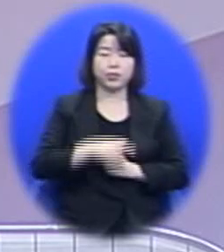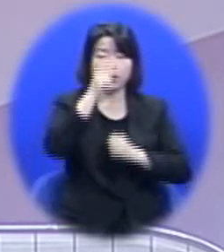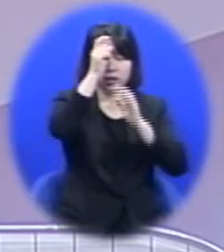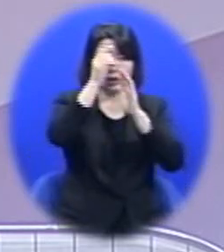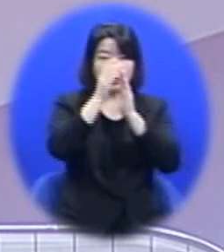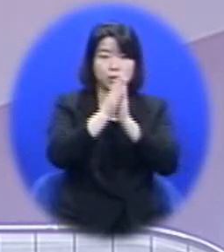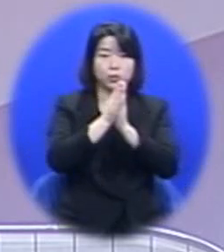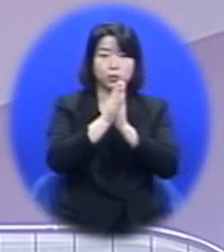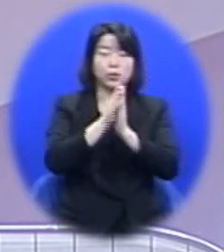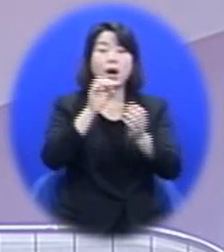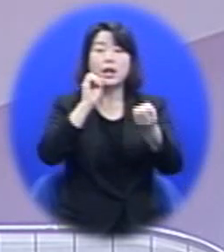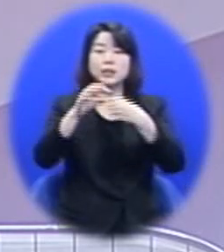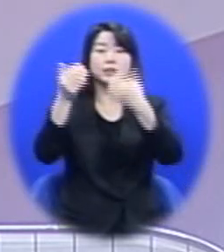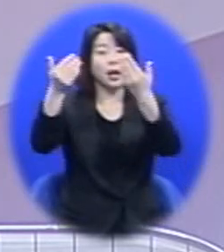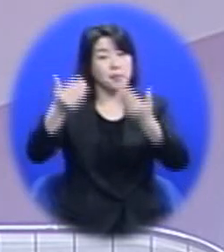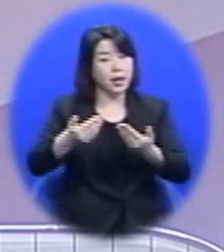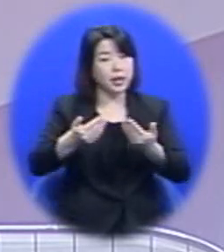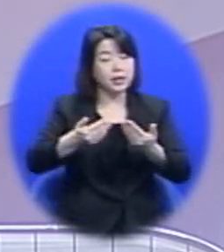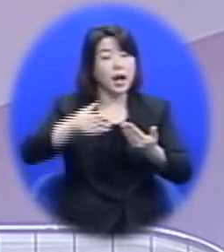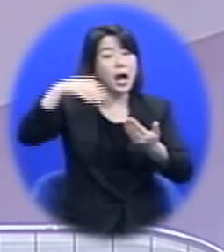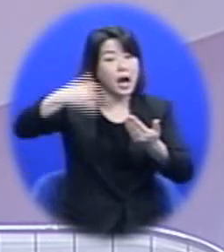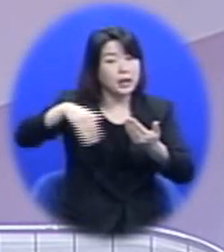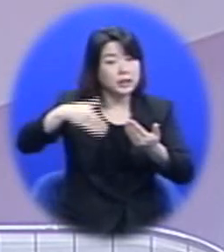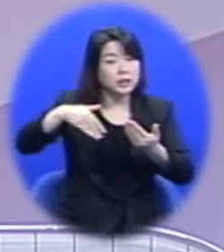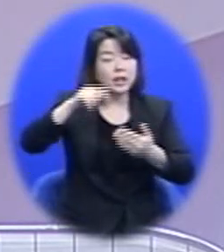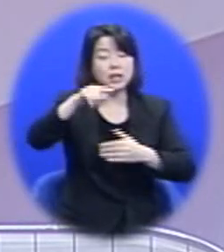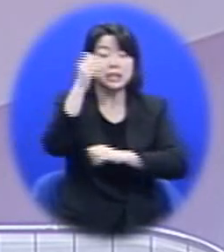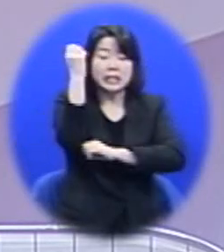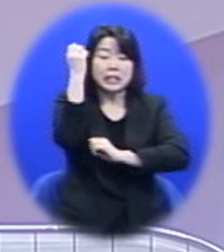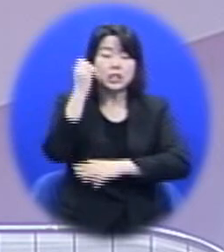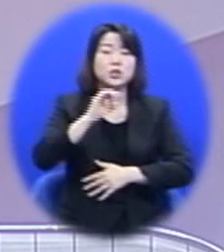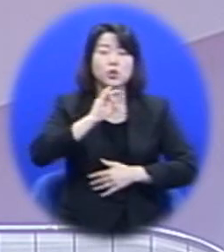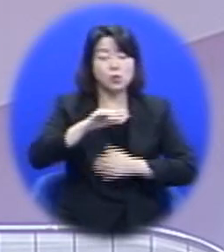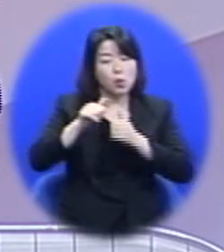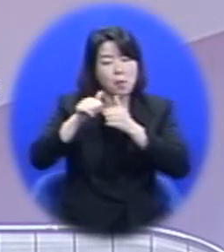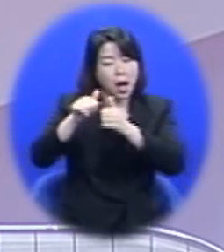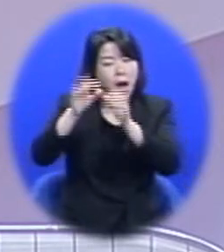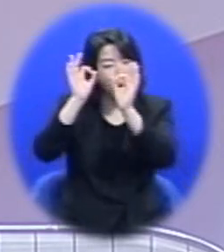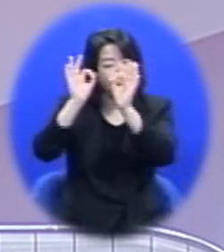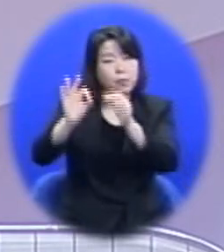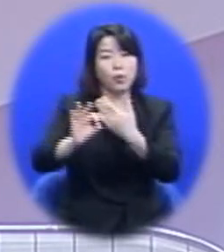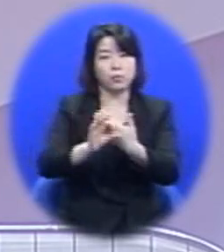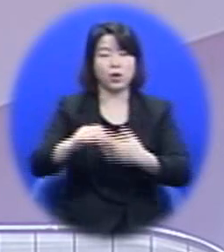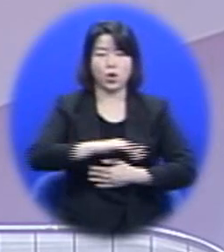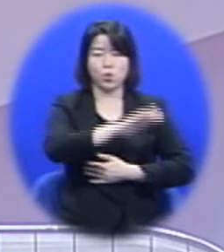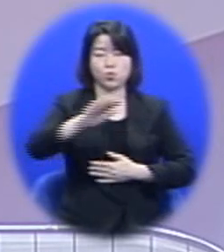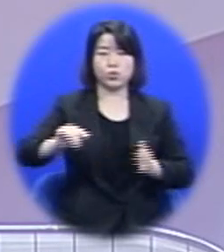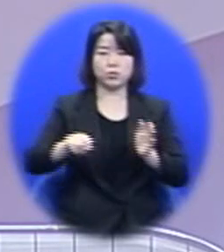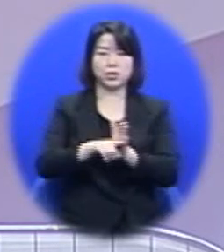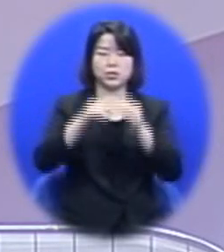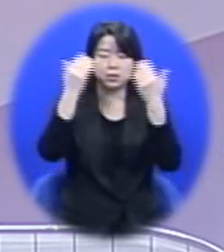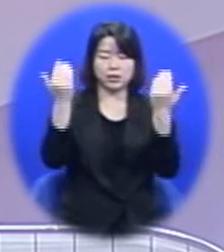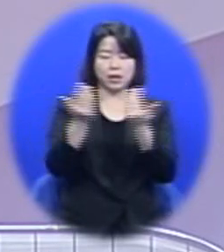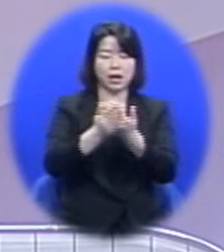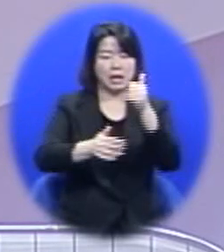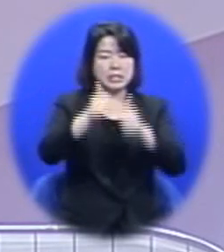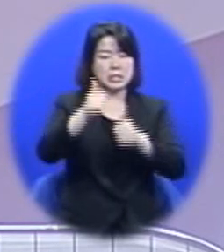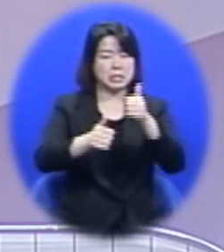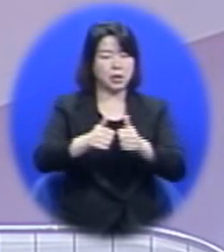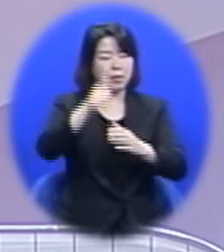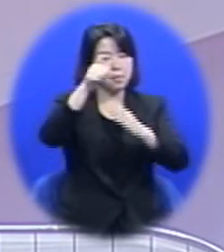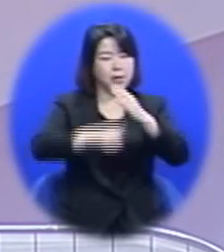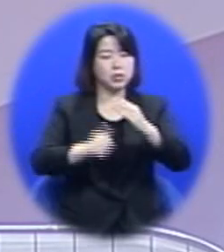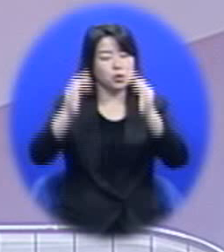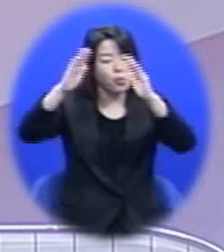기도를 응답 받았냐 못 받았냐 이런 기준으로만 따지면 우리 믿음은 다 시험에 들고 무너지고